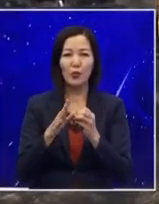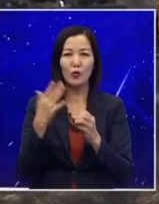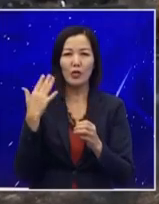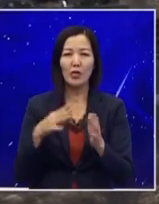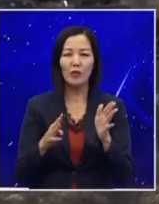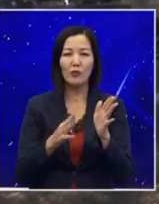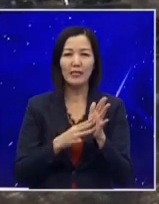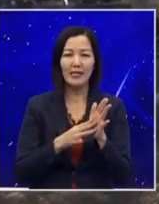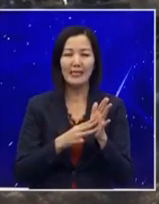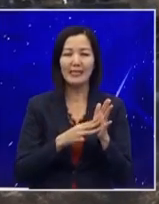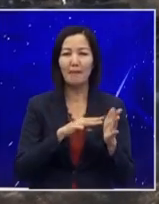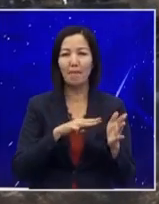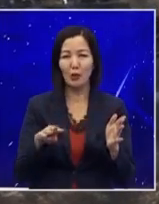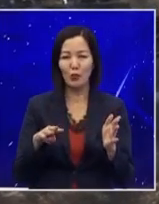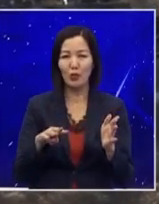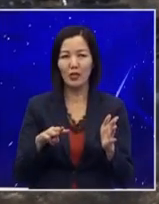14:58 минут шамасында